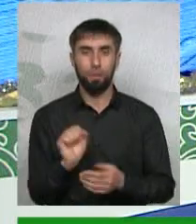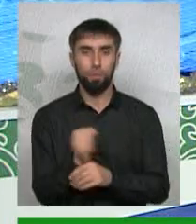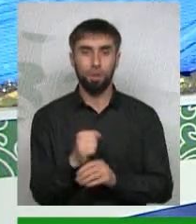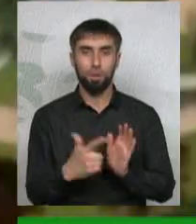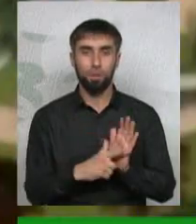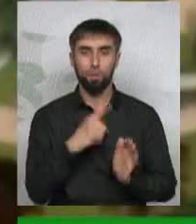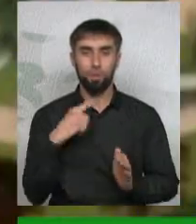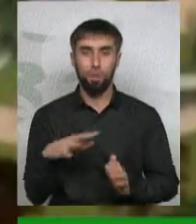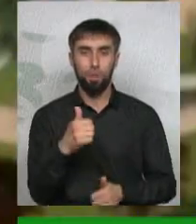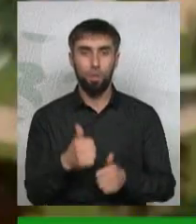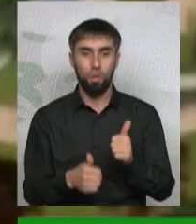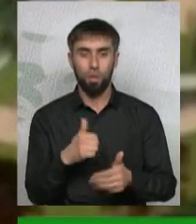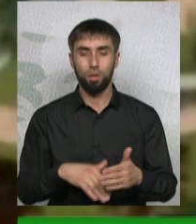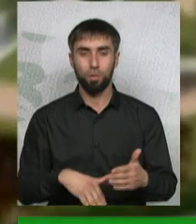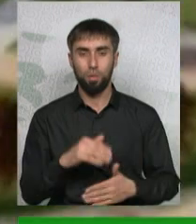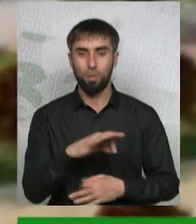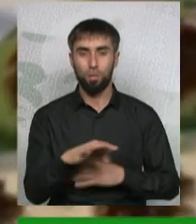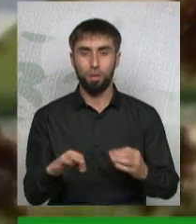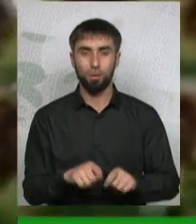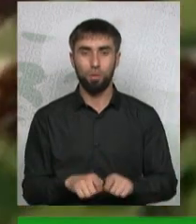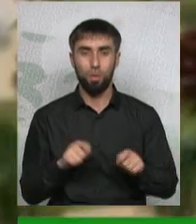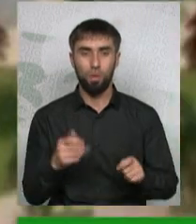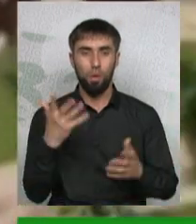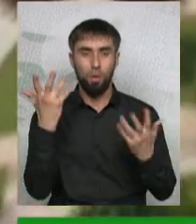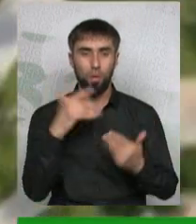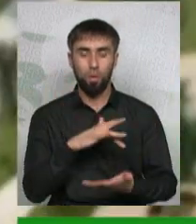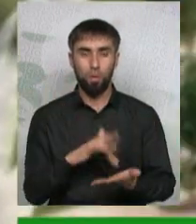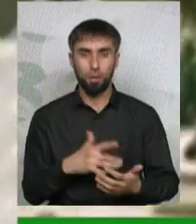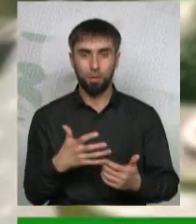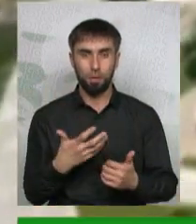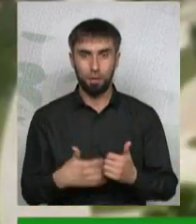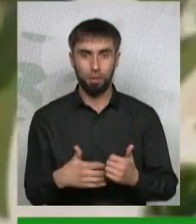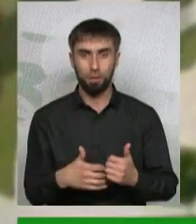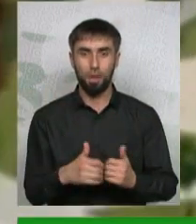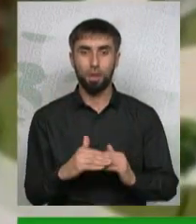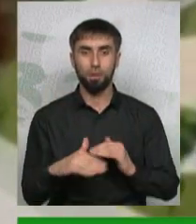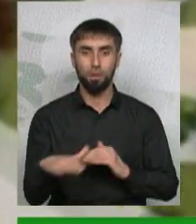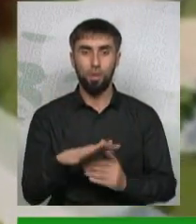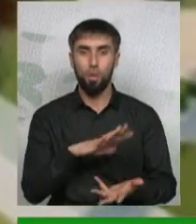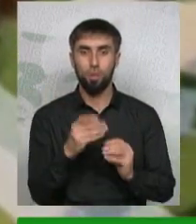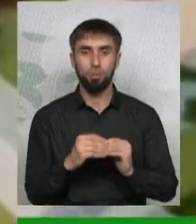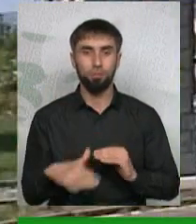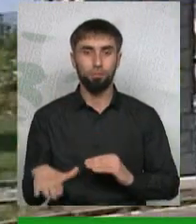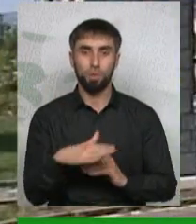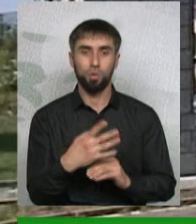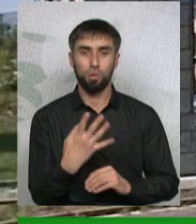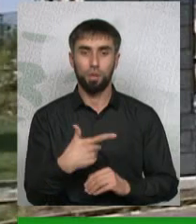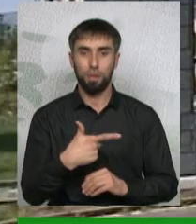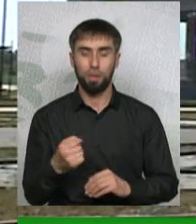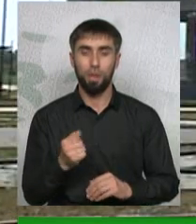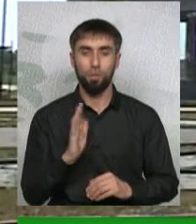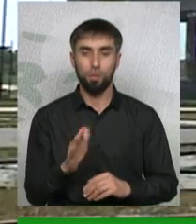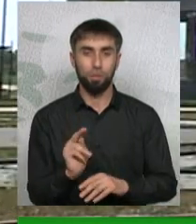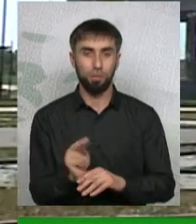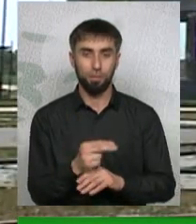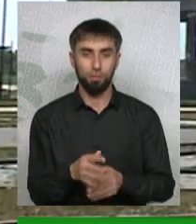седьмого Всероссийского конкурса лучших проектов создания комфортной городской среды территория общей площадью более 4 га будет